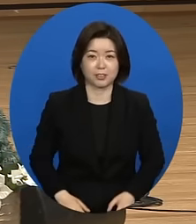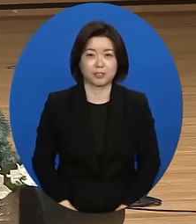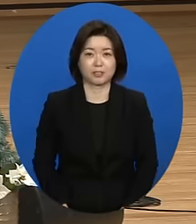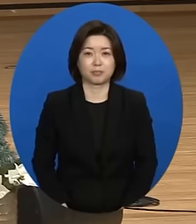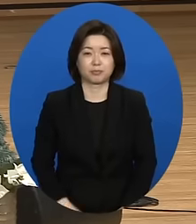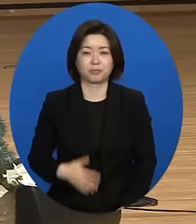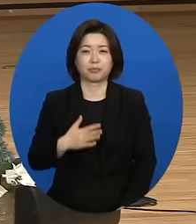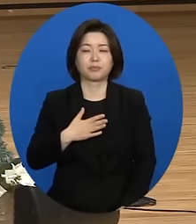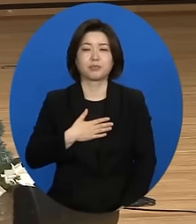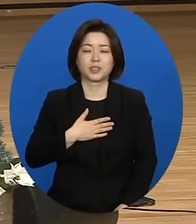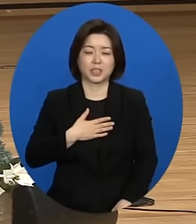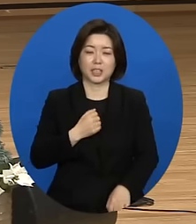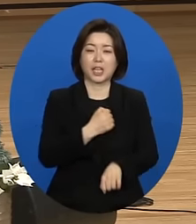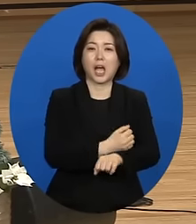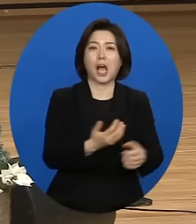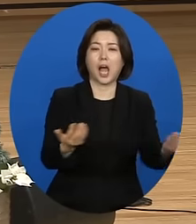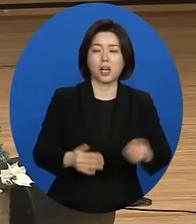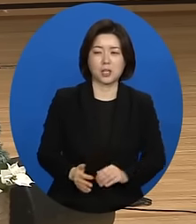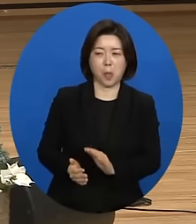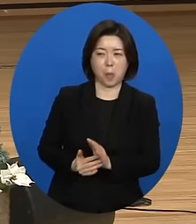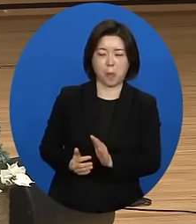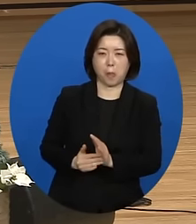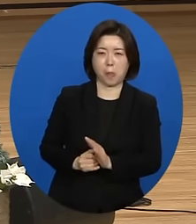제가 하는 일이 밀수입니다.